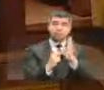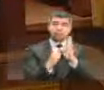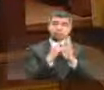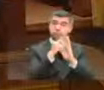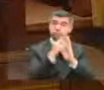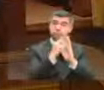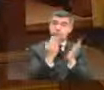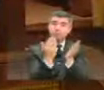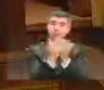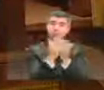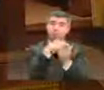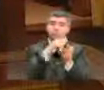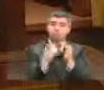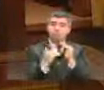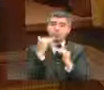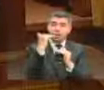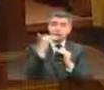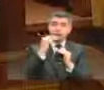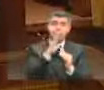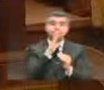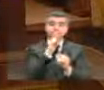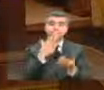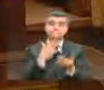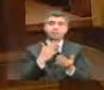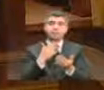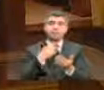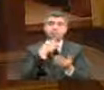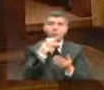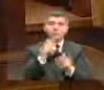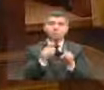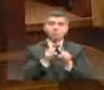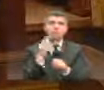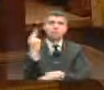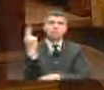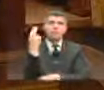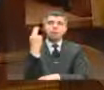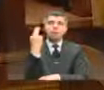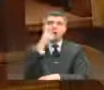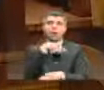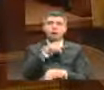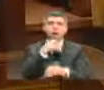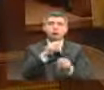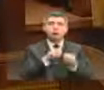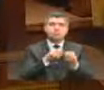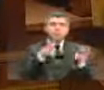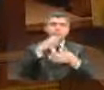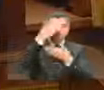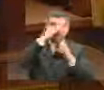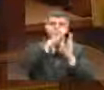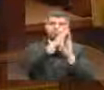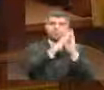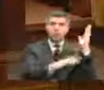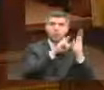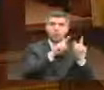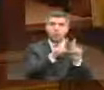المغربية، لأن الجامعة المغربية نعتبرها على أنها واحد المدرسة علمية اللي خاصة واحد المجموعة الإمكانيات